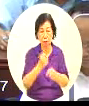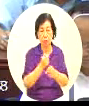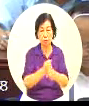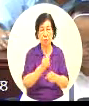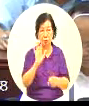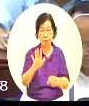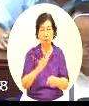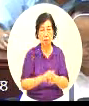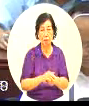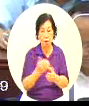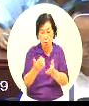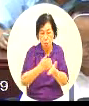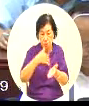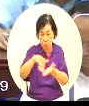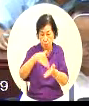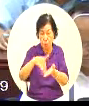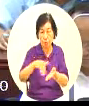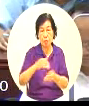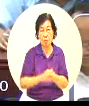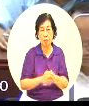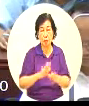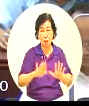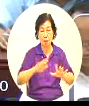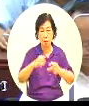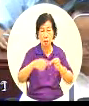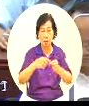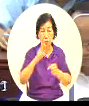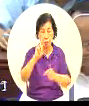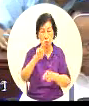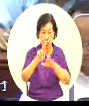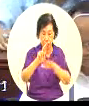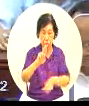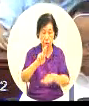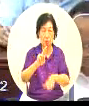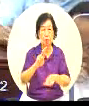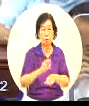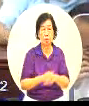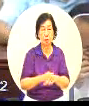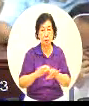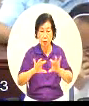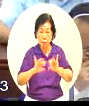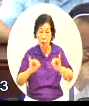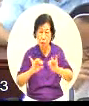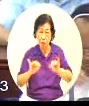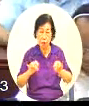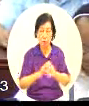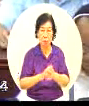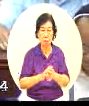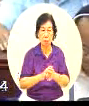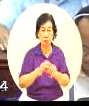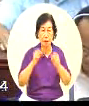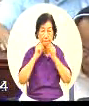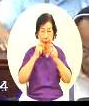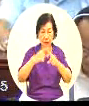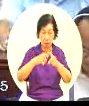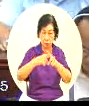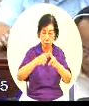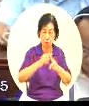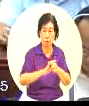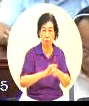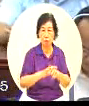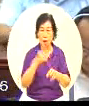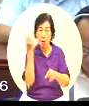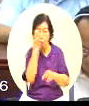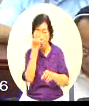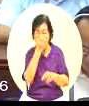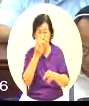预计呢是在今年年底，会当把这个地质调查的评估报告完成，完成了的